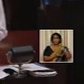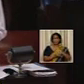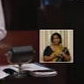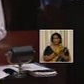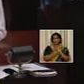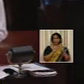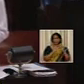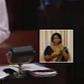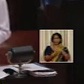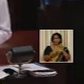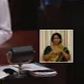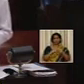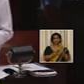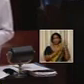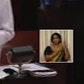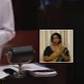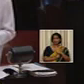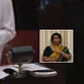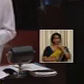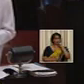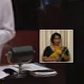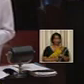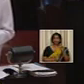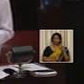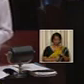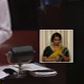පොහොර සමාගමෙන් ලබාගෙන තිබෙනවා ඇත්ත වශයෙන්ම